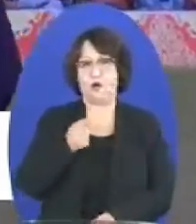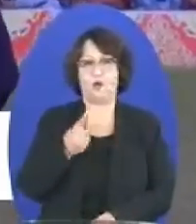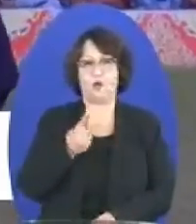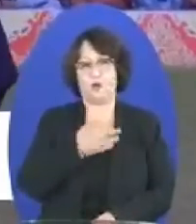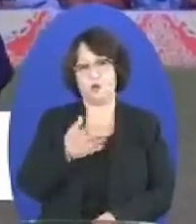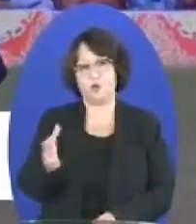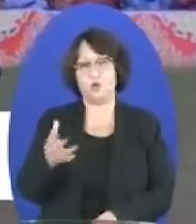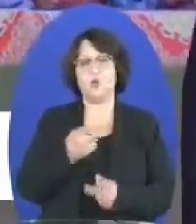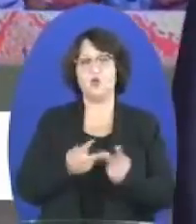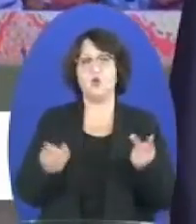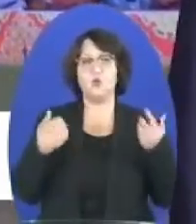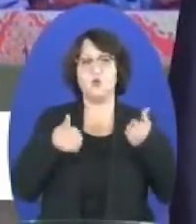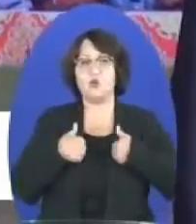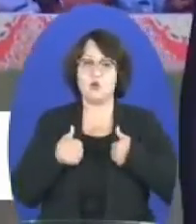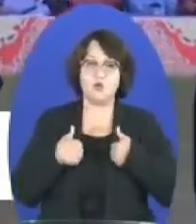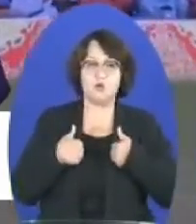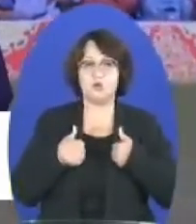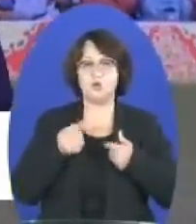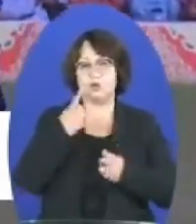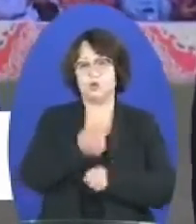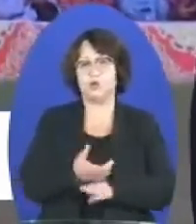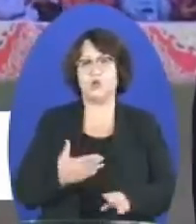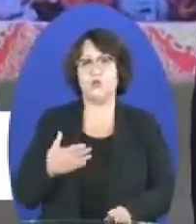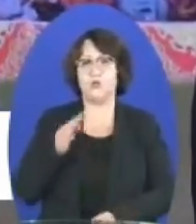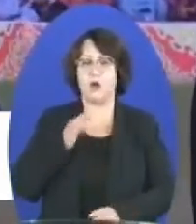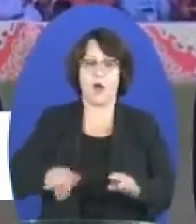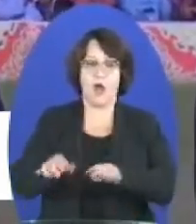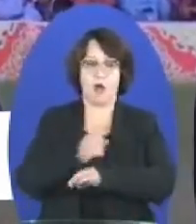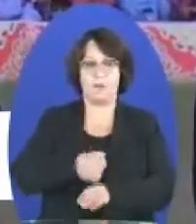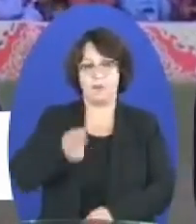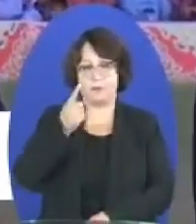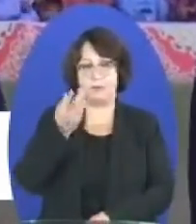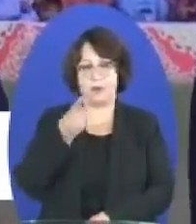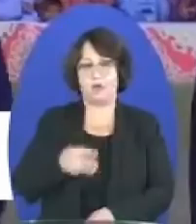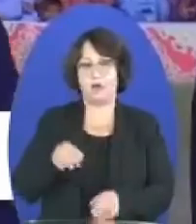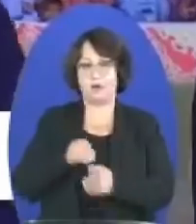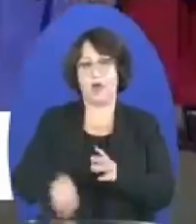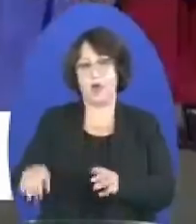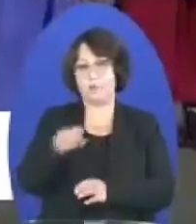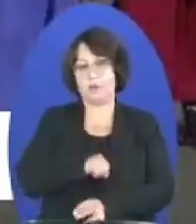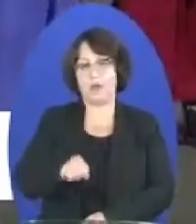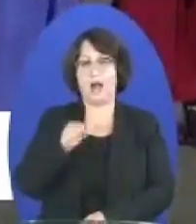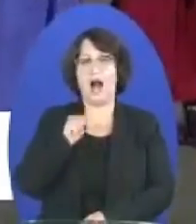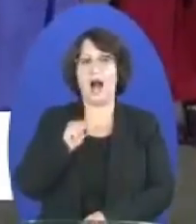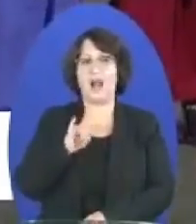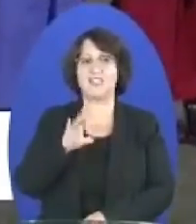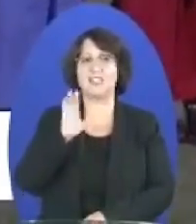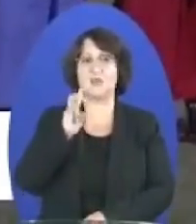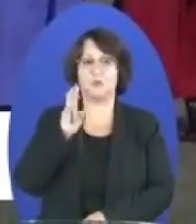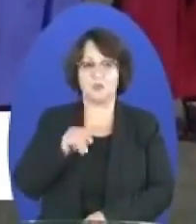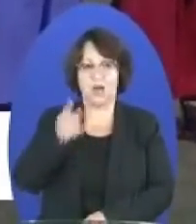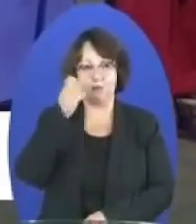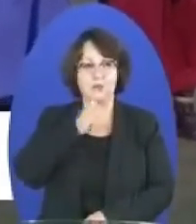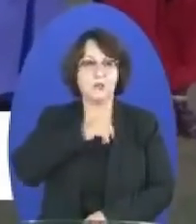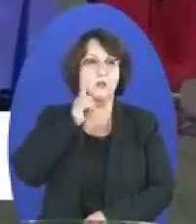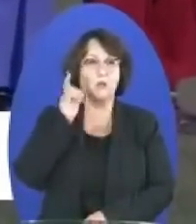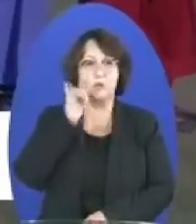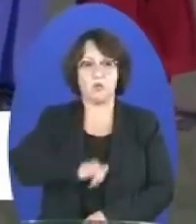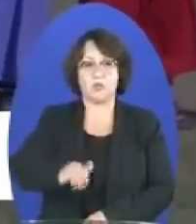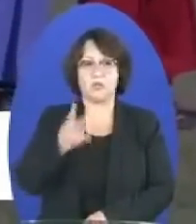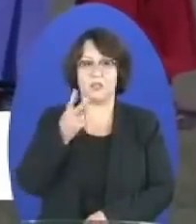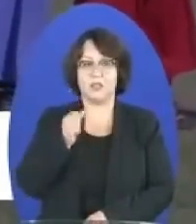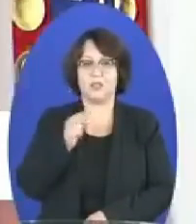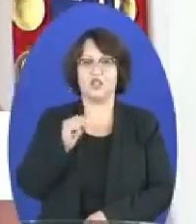бөхөр тогтмол хичээлж өнгөрсөн жил Орхон аймагт төрүүлж аймгийн арслан цол хүртсэн байна. Энэ жилийн хувьд хамгийн залуу улсын начин